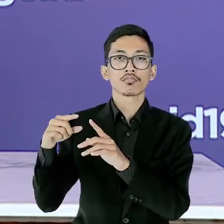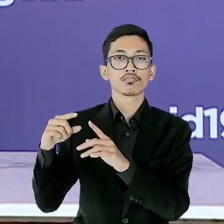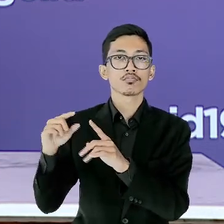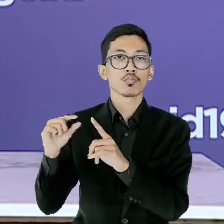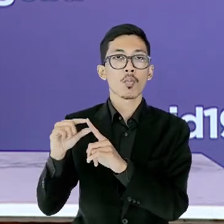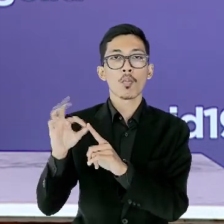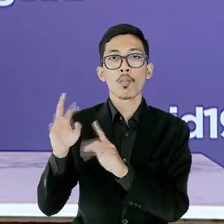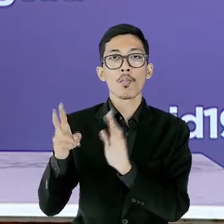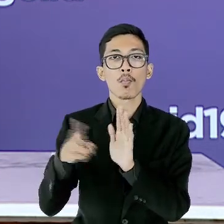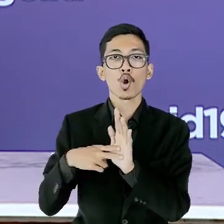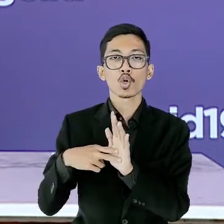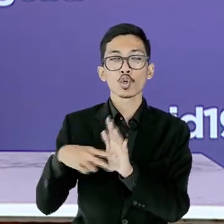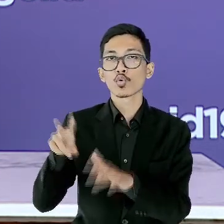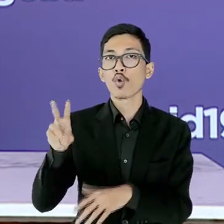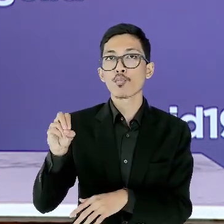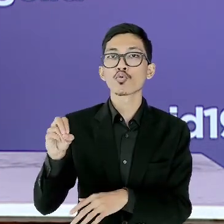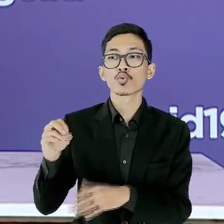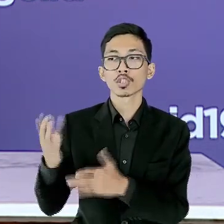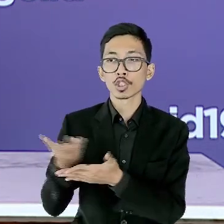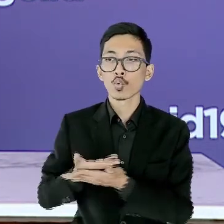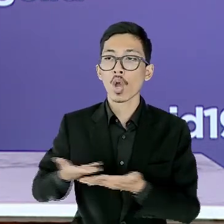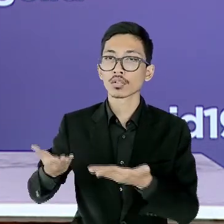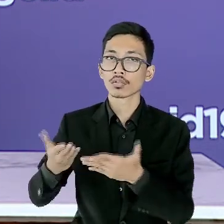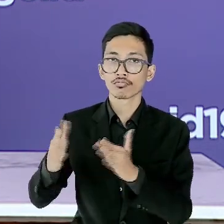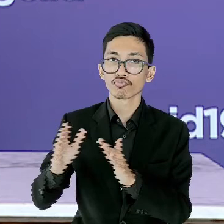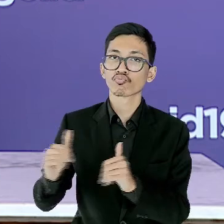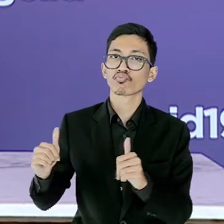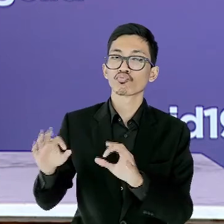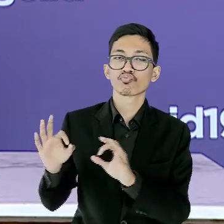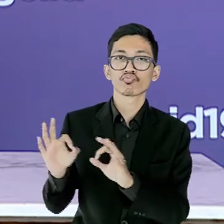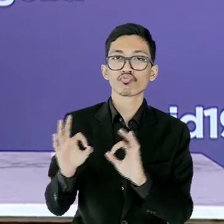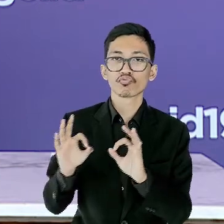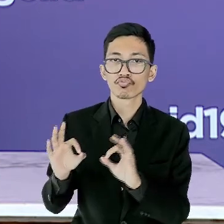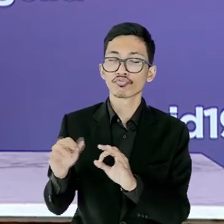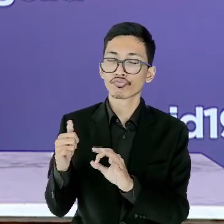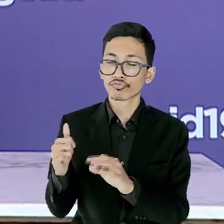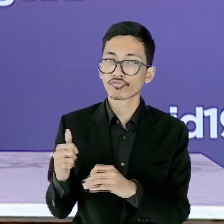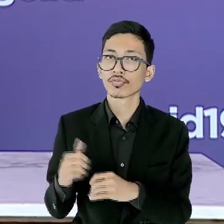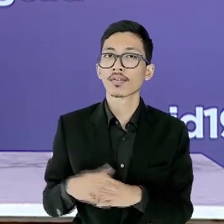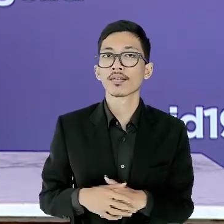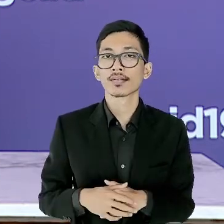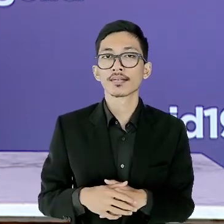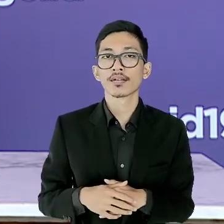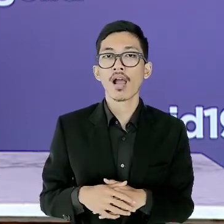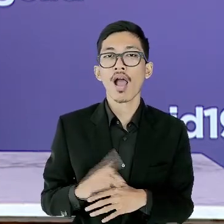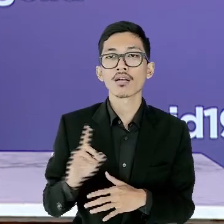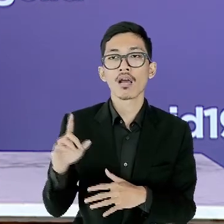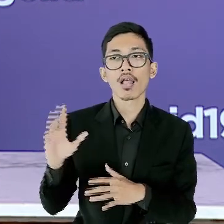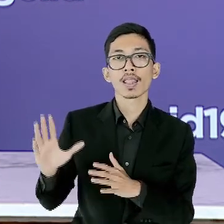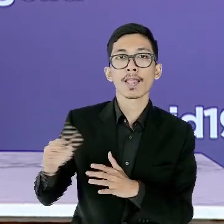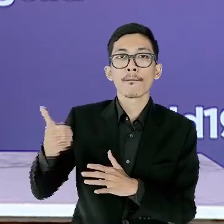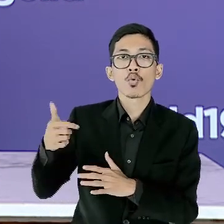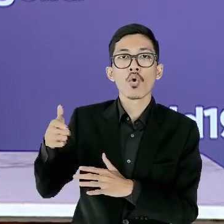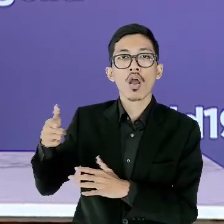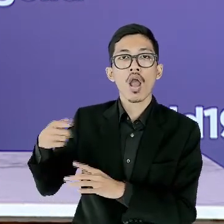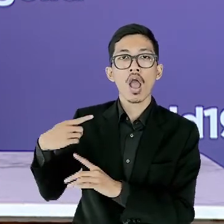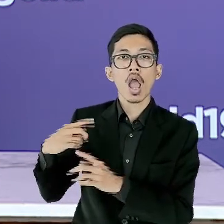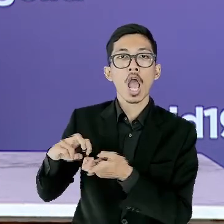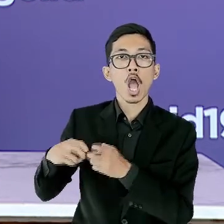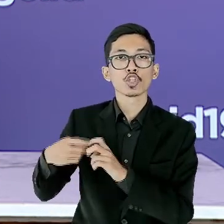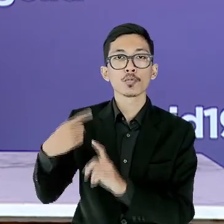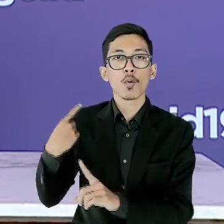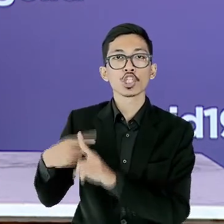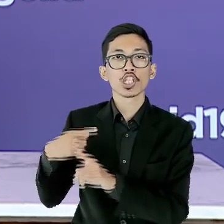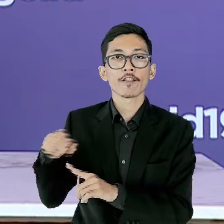PON ke-20 yang kondusif di tengah pandemi. Terkait dengan ditemukannya kasus positif COVID-19